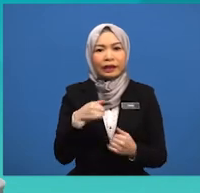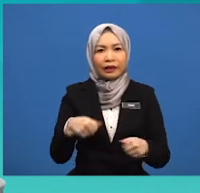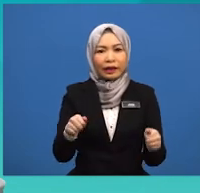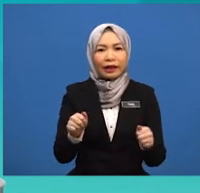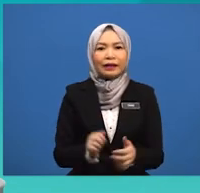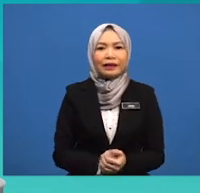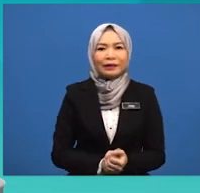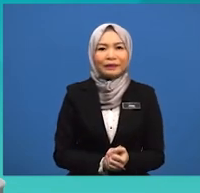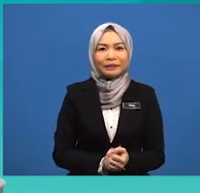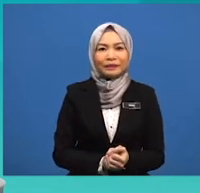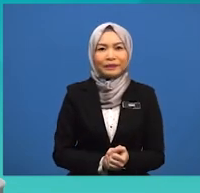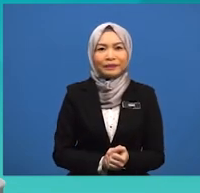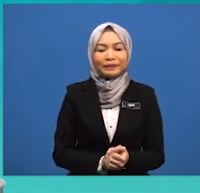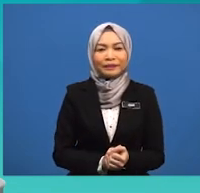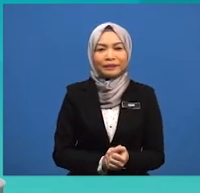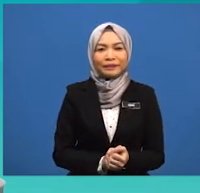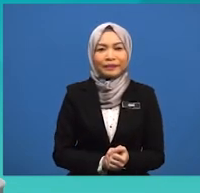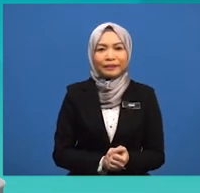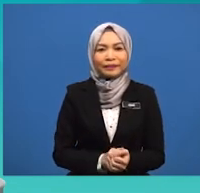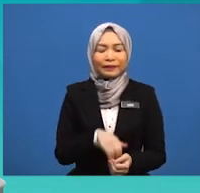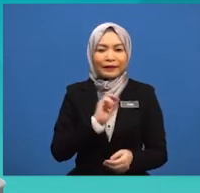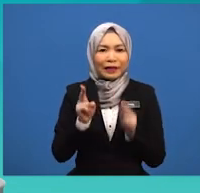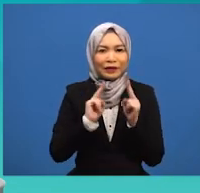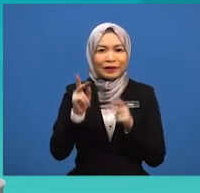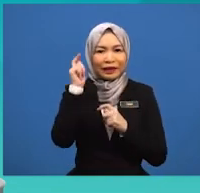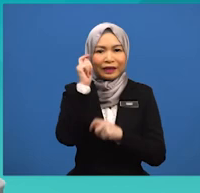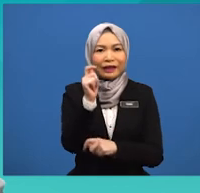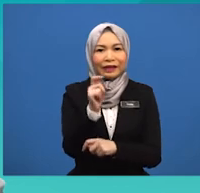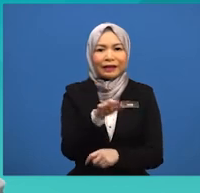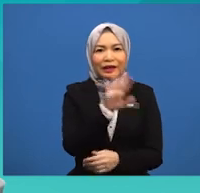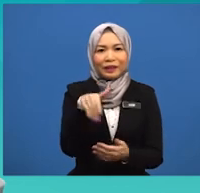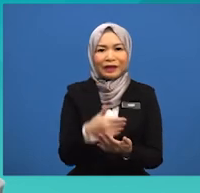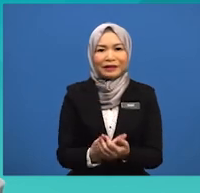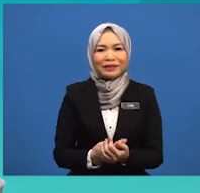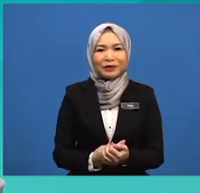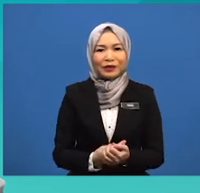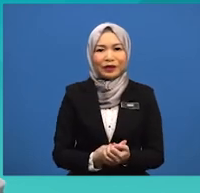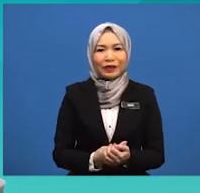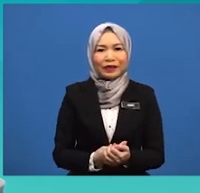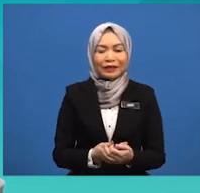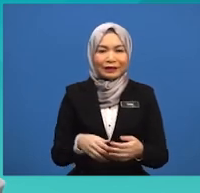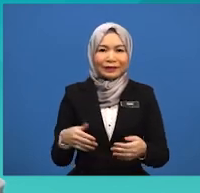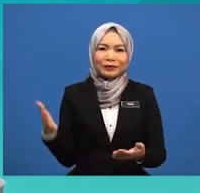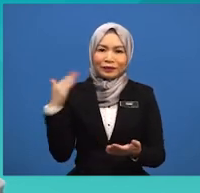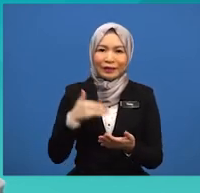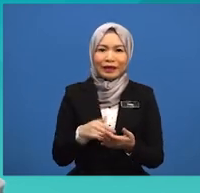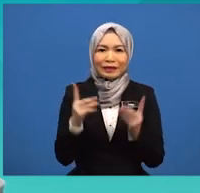ucapkan syabas buat murid-murid yang sentiasa fokus sehingga ke penghujung siaran.